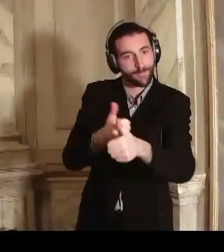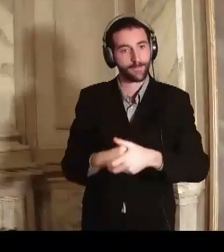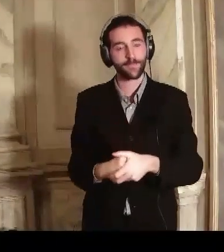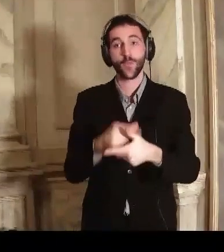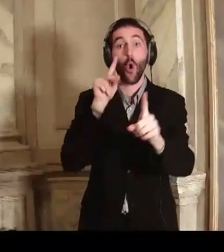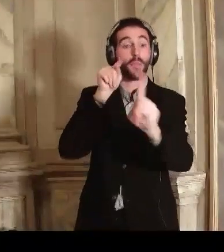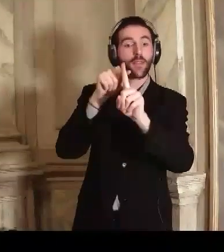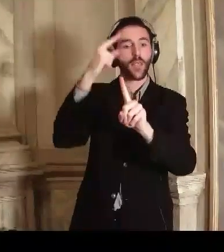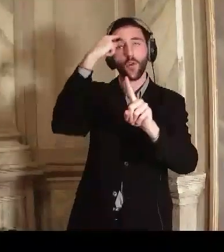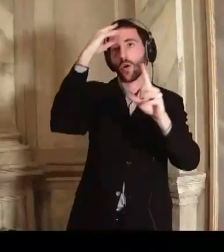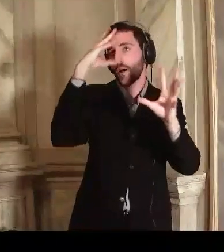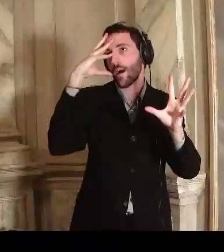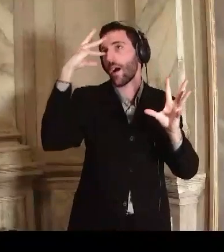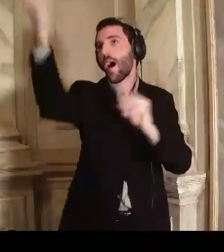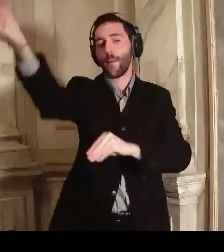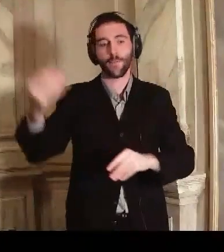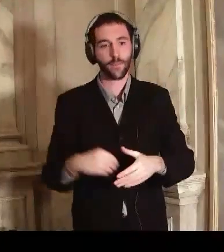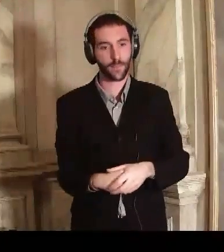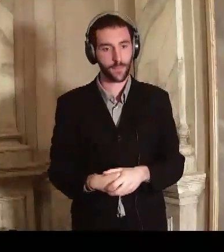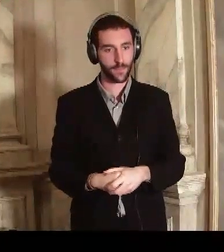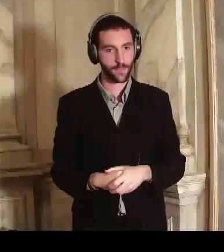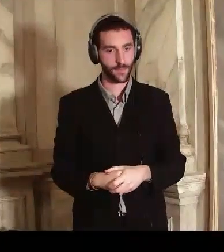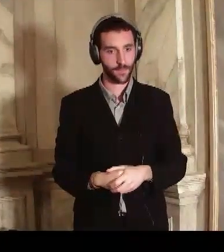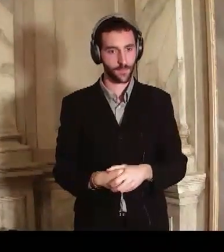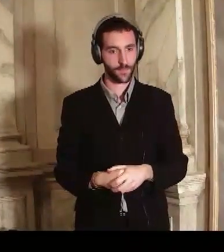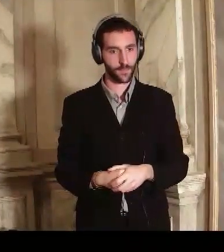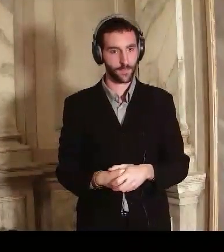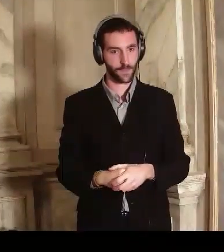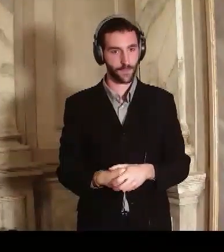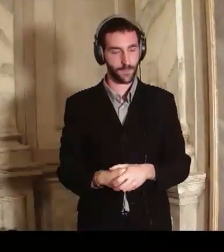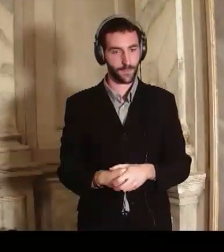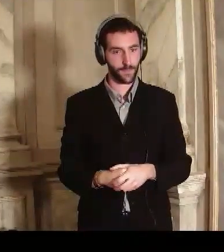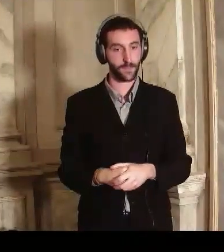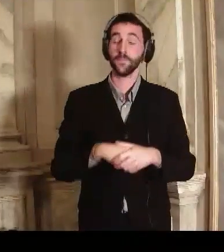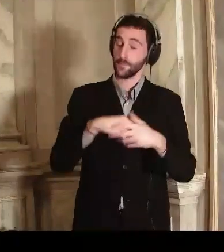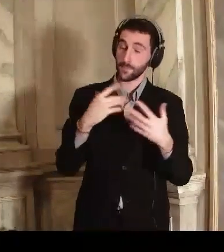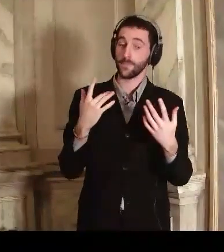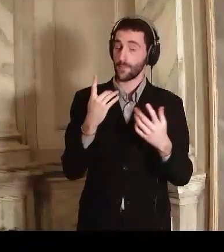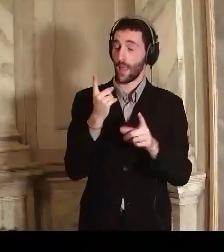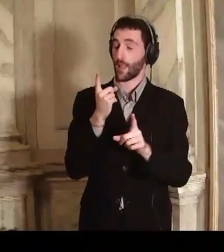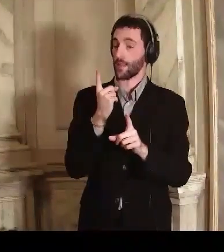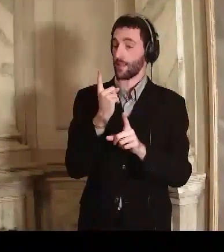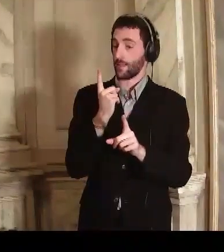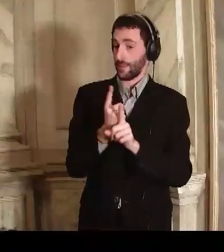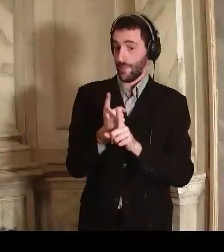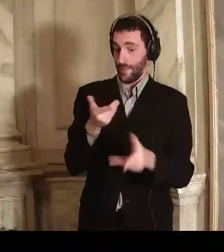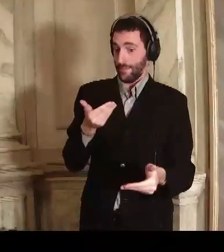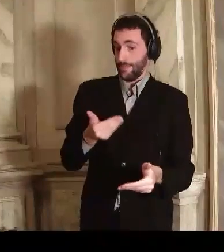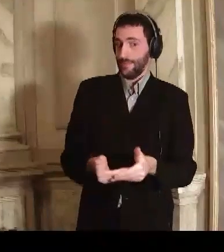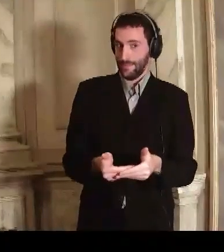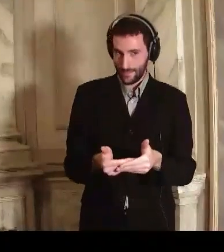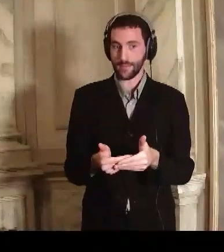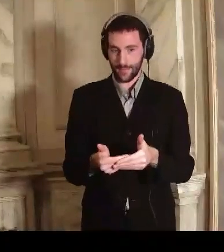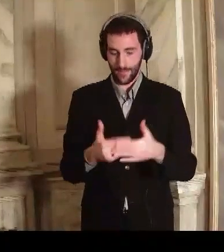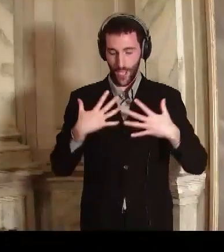altrove e più in profondità. Mentre ci prepariamo ad accogliere le informazioni